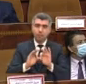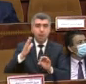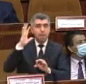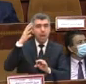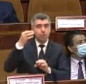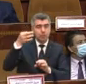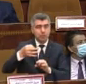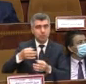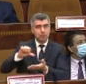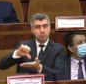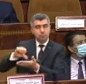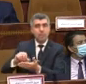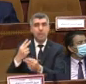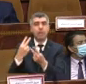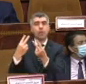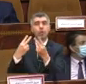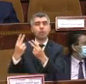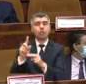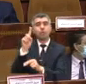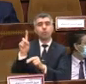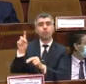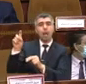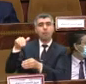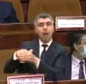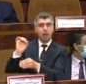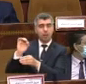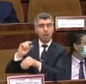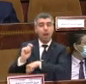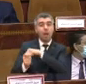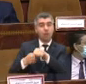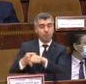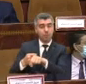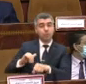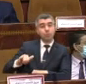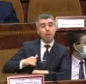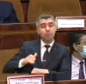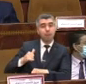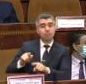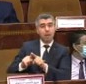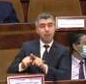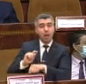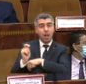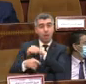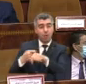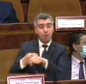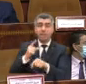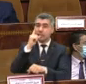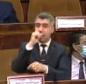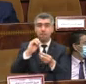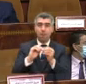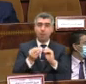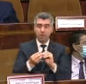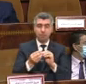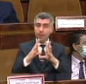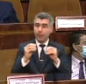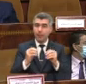كيضم 22 جامعه معظمها في المجال القروي. الشباب في العالم القروي السيد الوزير كيعانيوا الامرين، فلا شغل